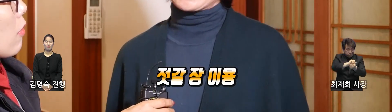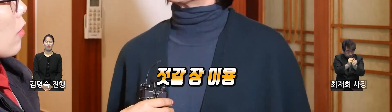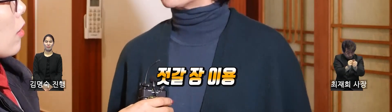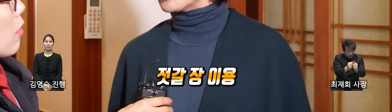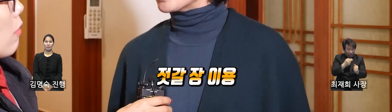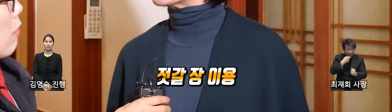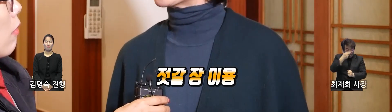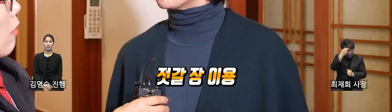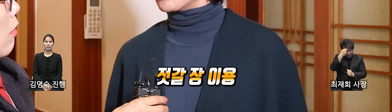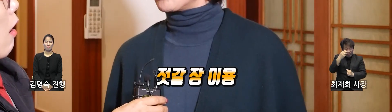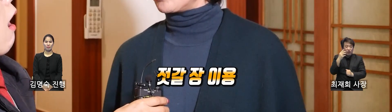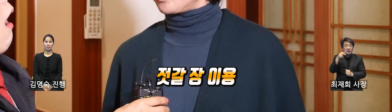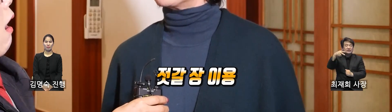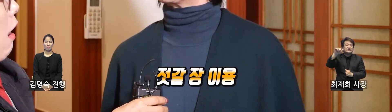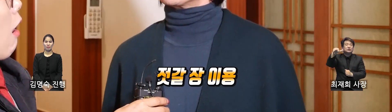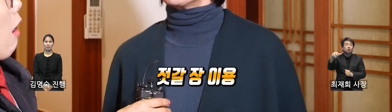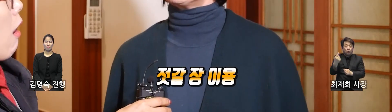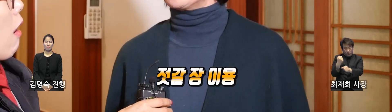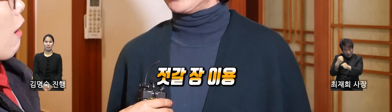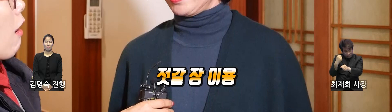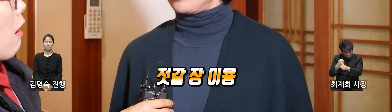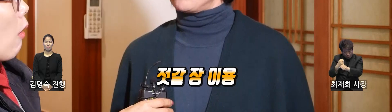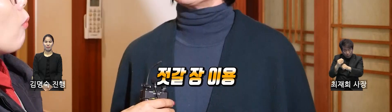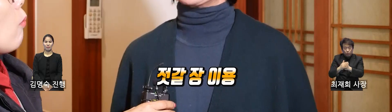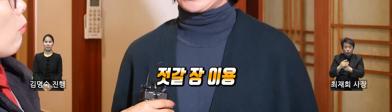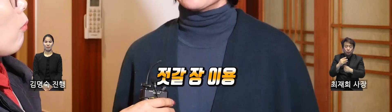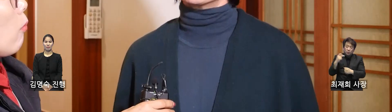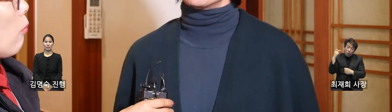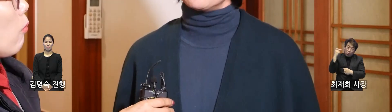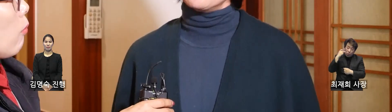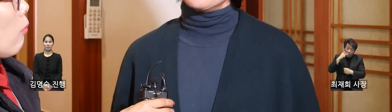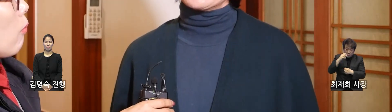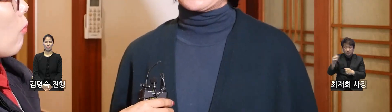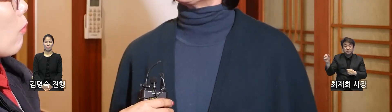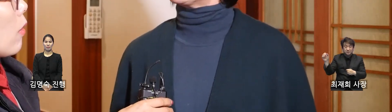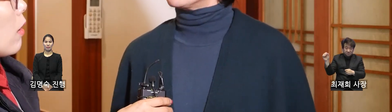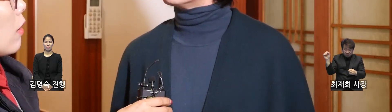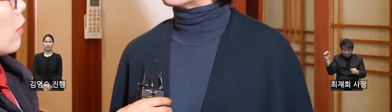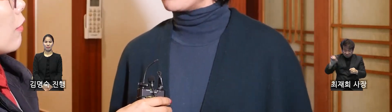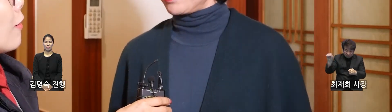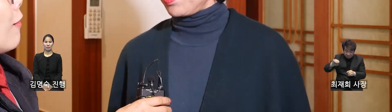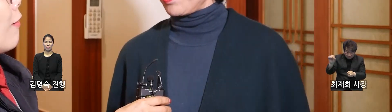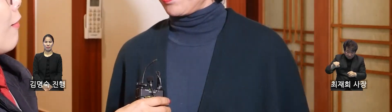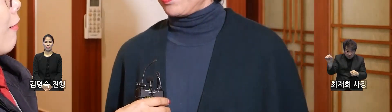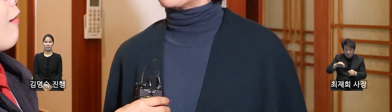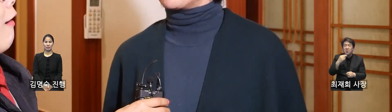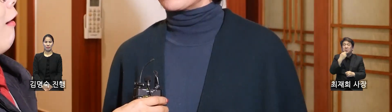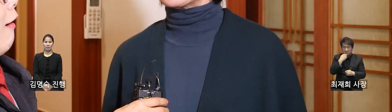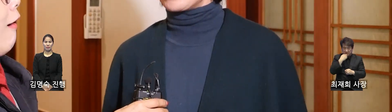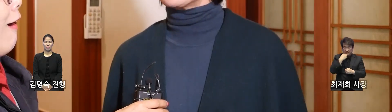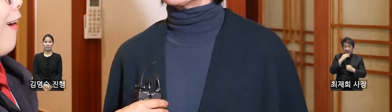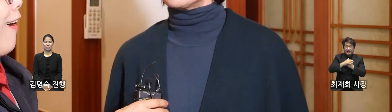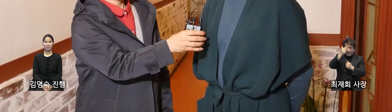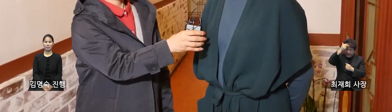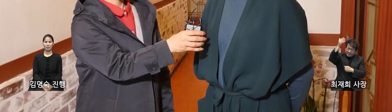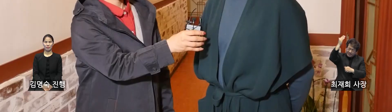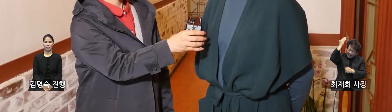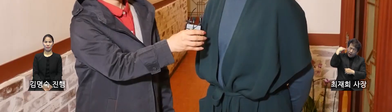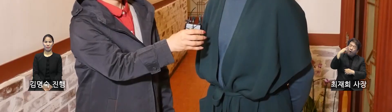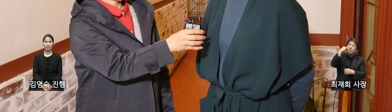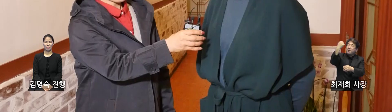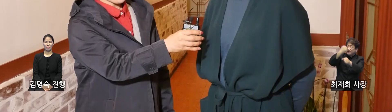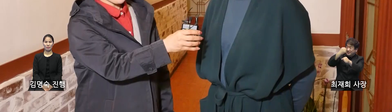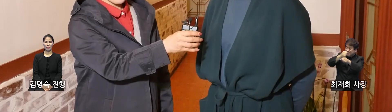장 도작 짱으로 성고문 넣지 않고 잠으로 옛날 엄마 맛으로 그렇게 하는걸